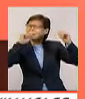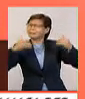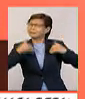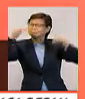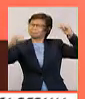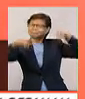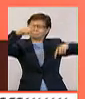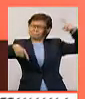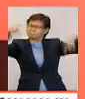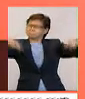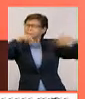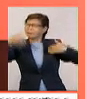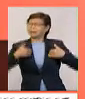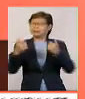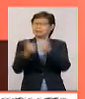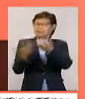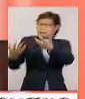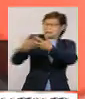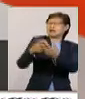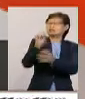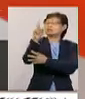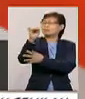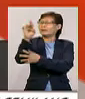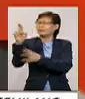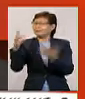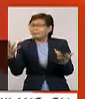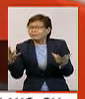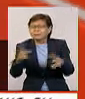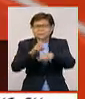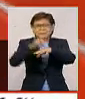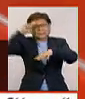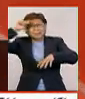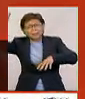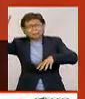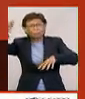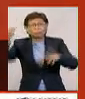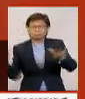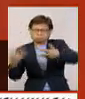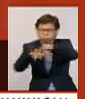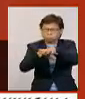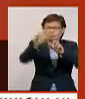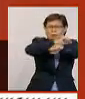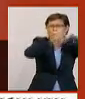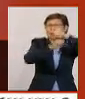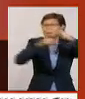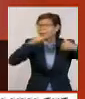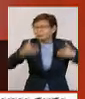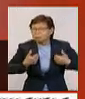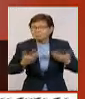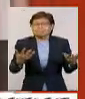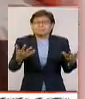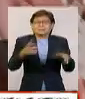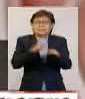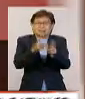mereka. Di Terengganu pun tak sepadukan dengan infrastruktur. Apatah lagi